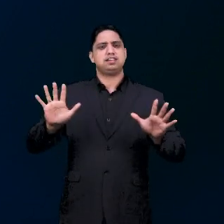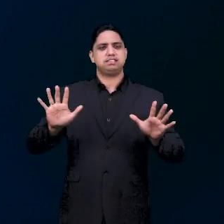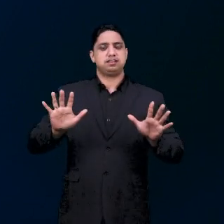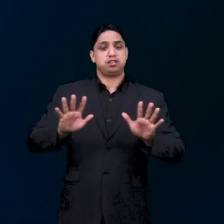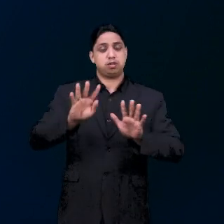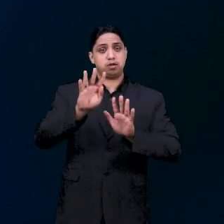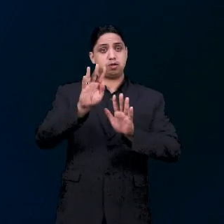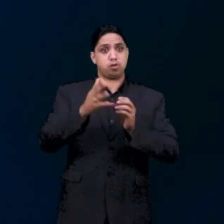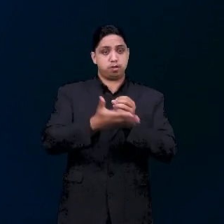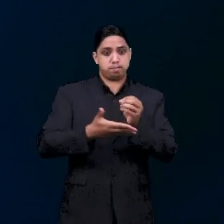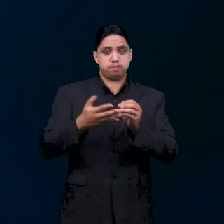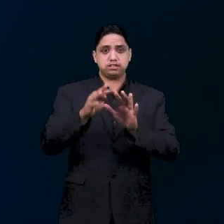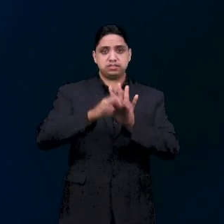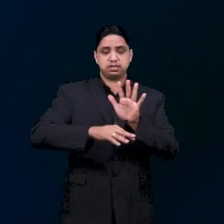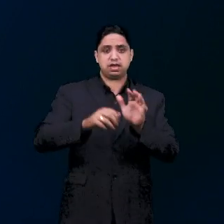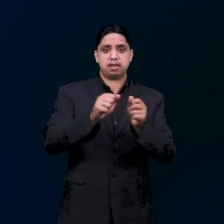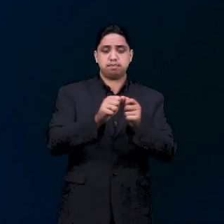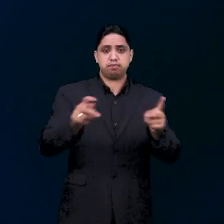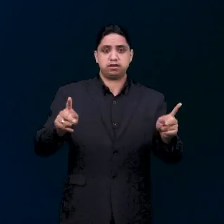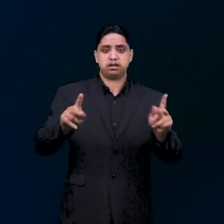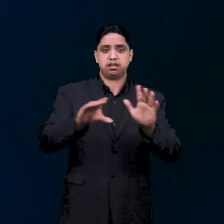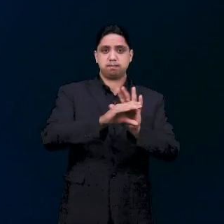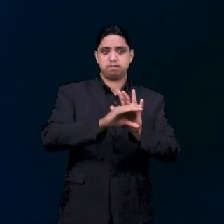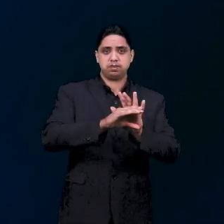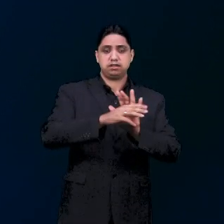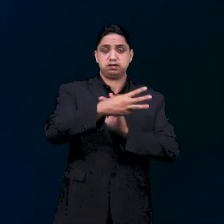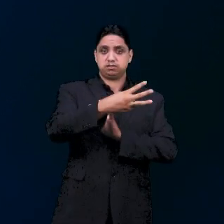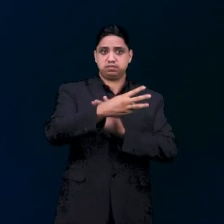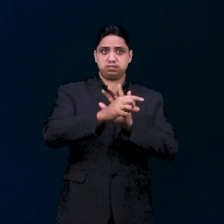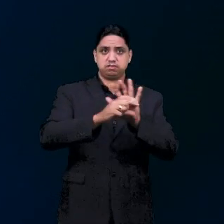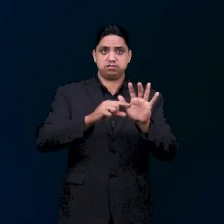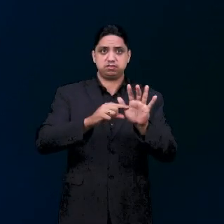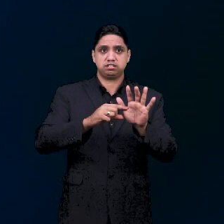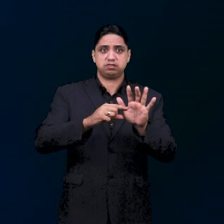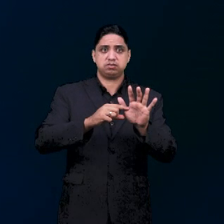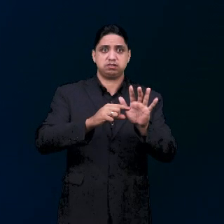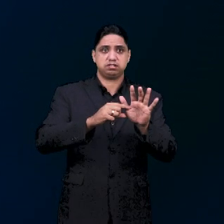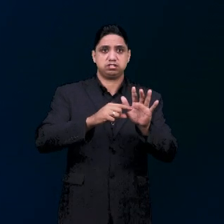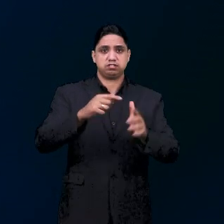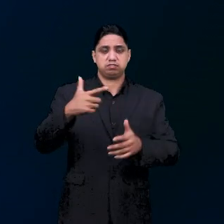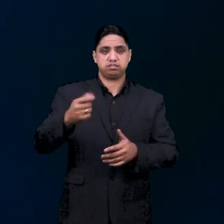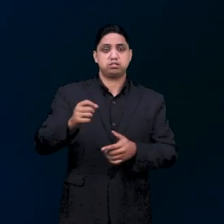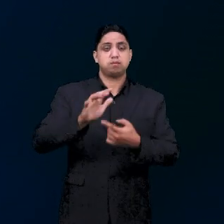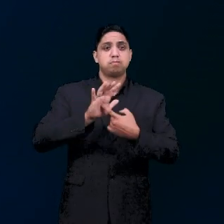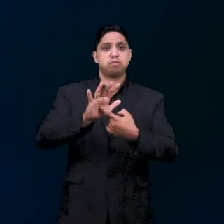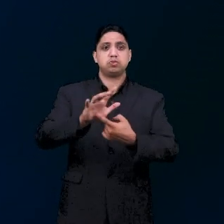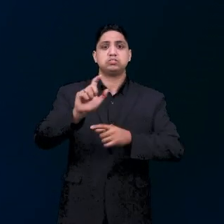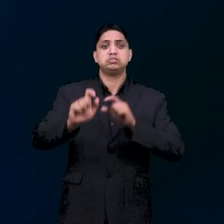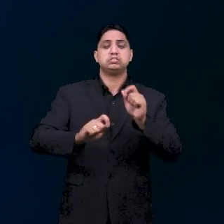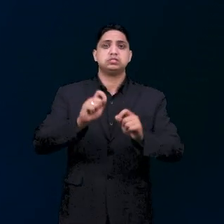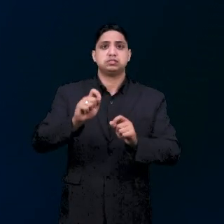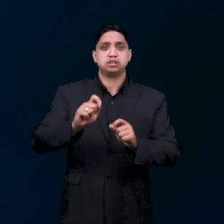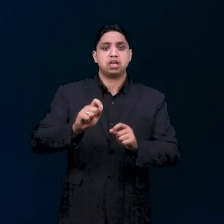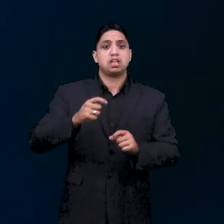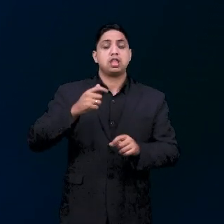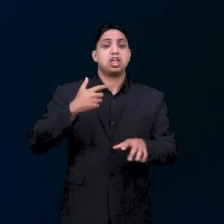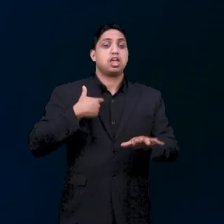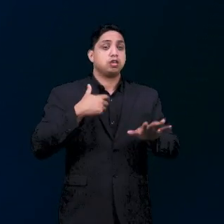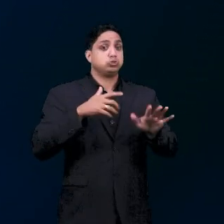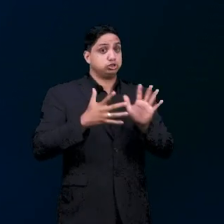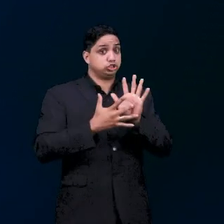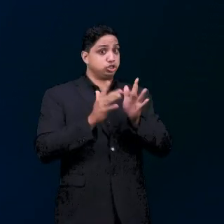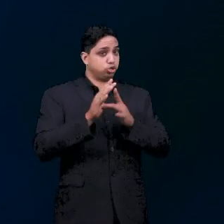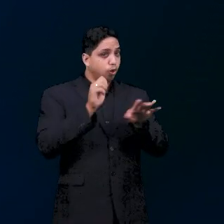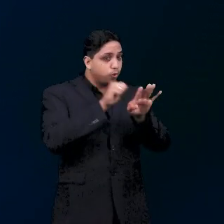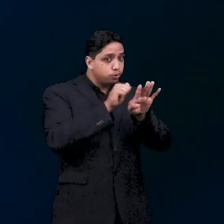basé sur le texte en Apocalypse, chapitre 3, au verset 20, nous dit « Voici, je suis la porte et je